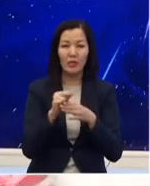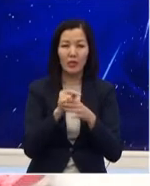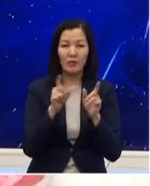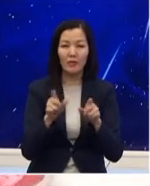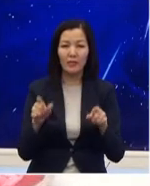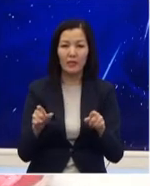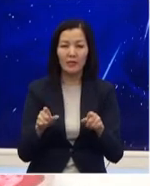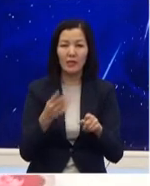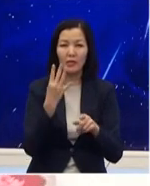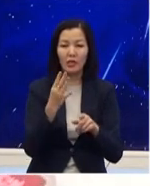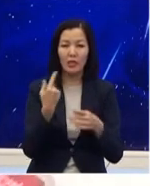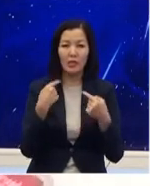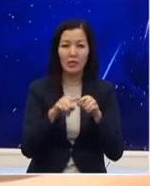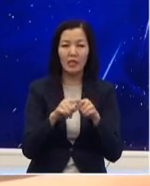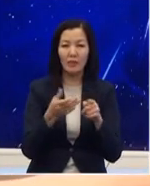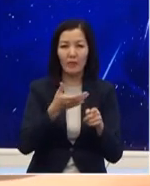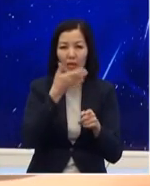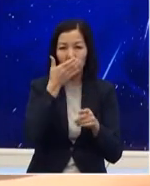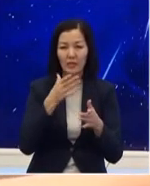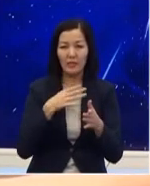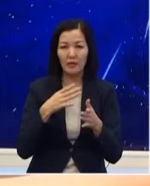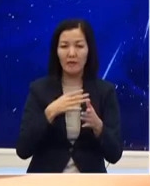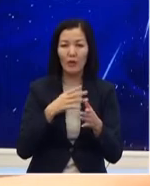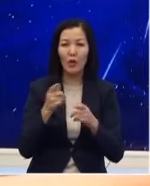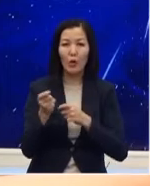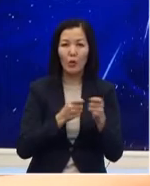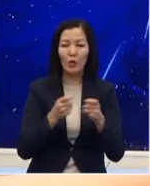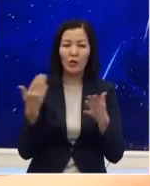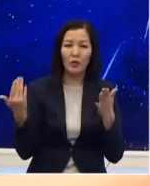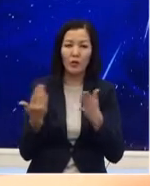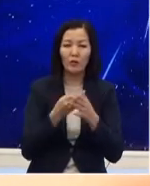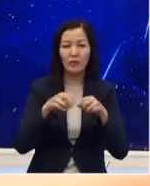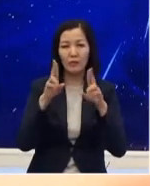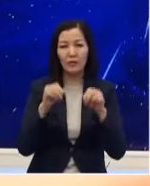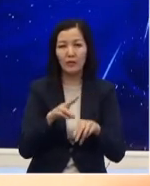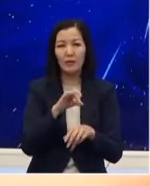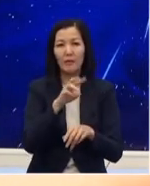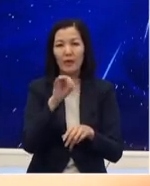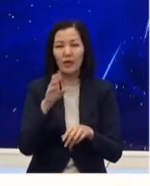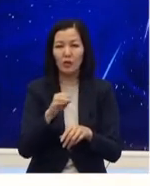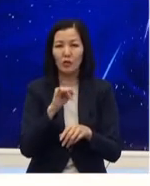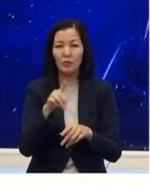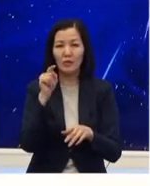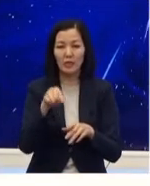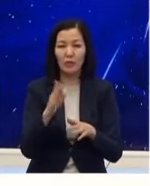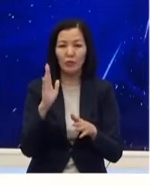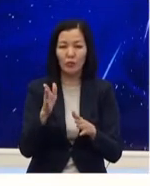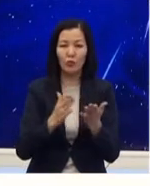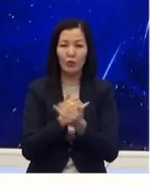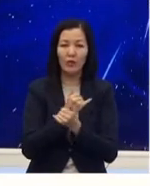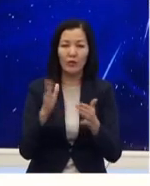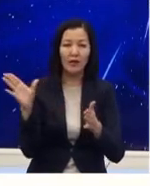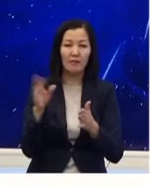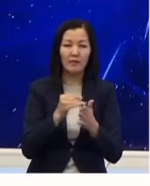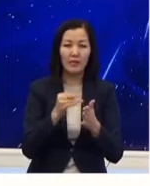пациентов, а 4 зубных техника – протезированием. По словам куратора новоиспеченных специалистов Марата Жумабекова, здесь будут оказываться практически